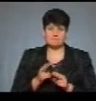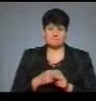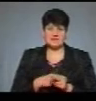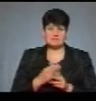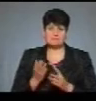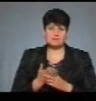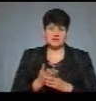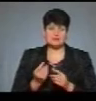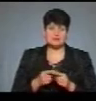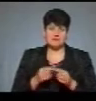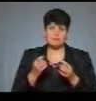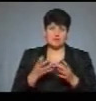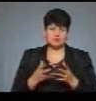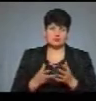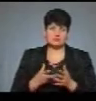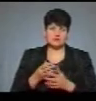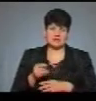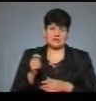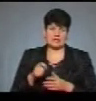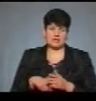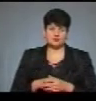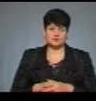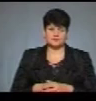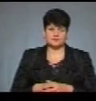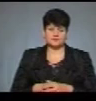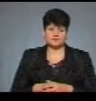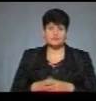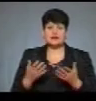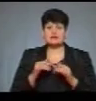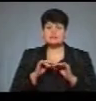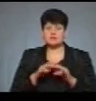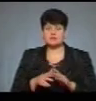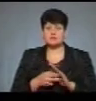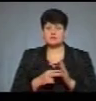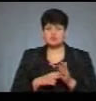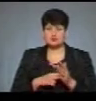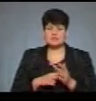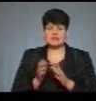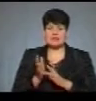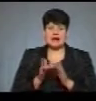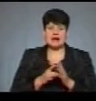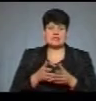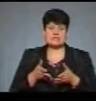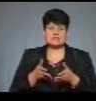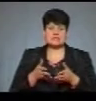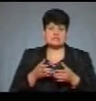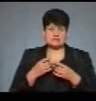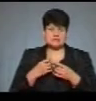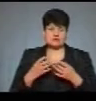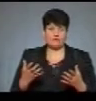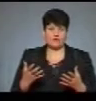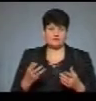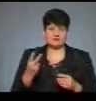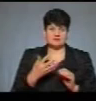пільг. Тобто це буде просто можливість розраховувати з картки. Які заходи плануються на Різдво, як ми вже кажемо, по двох календарях? 25 грудня